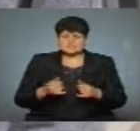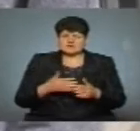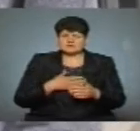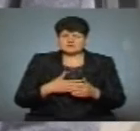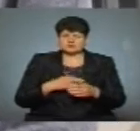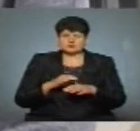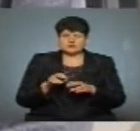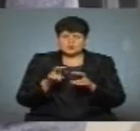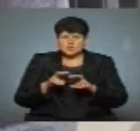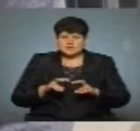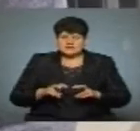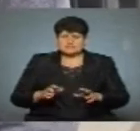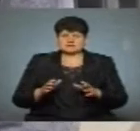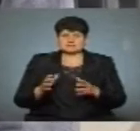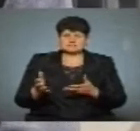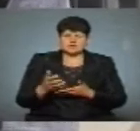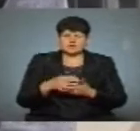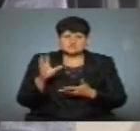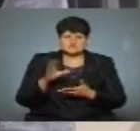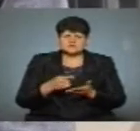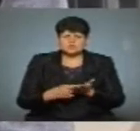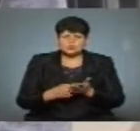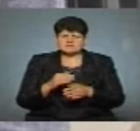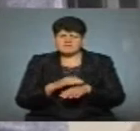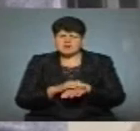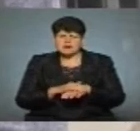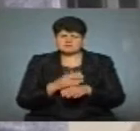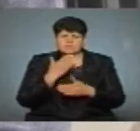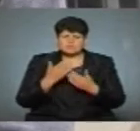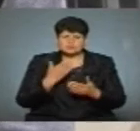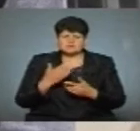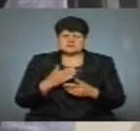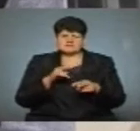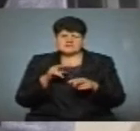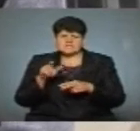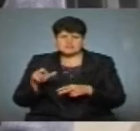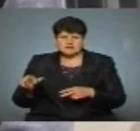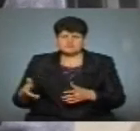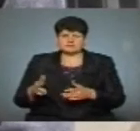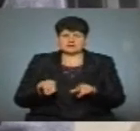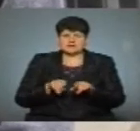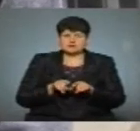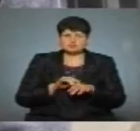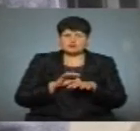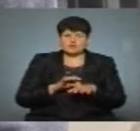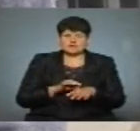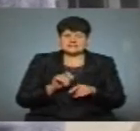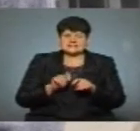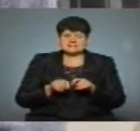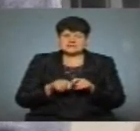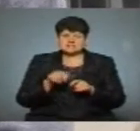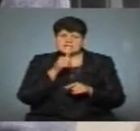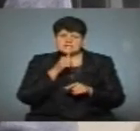проводиться розслідування, тобто збираються всі докази, всі факти, питаються свідки. Також проводився слідчий